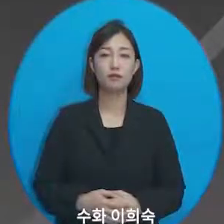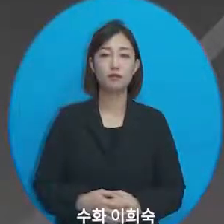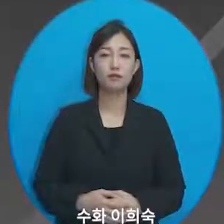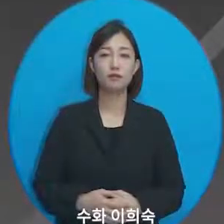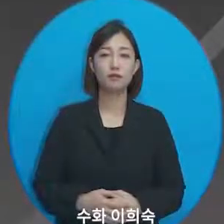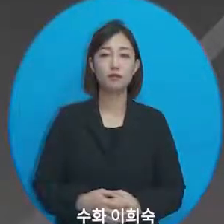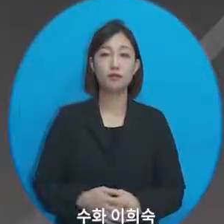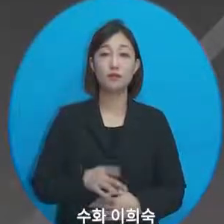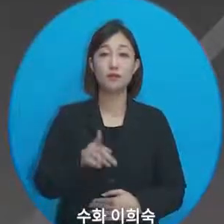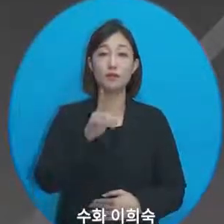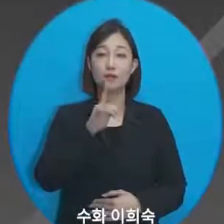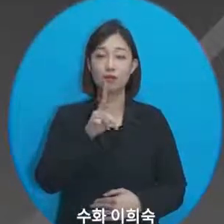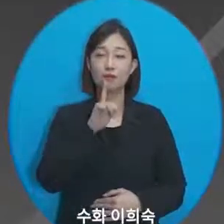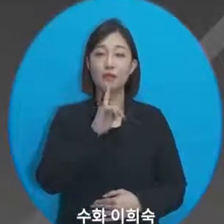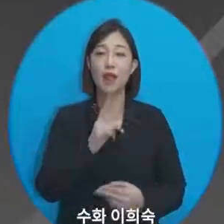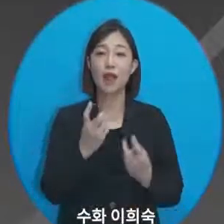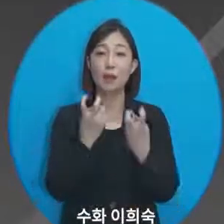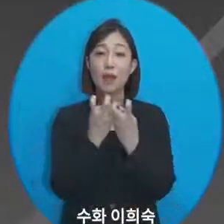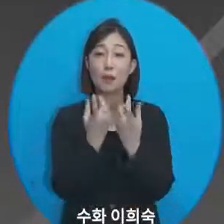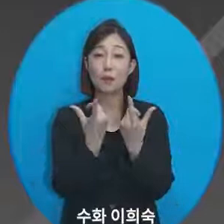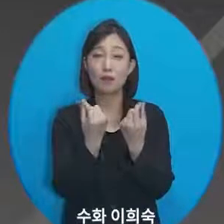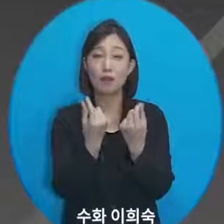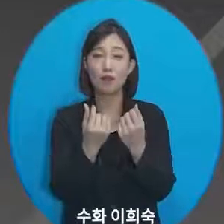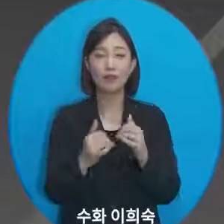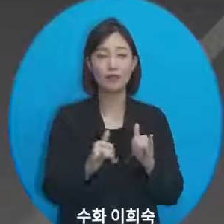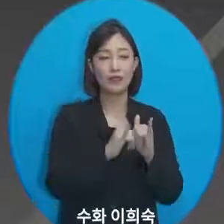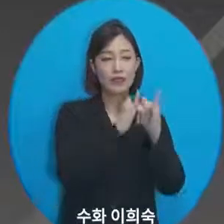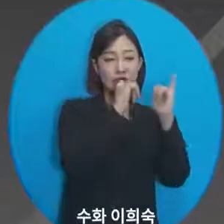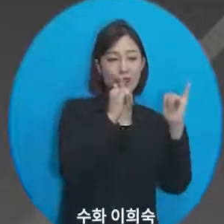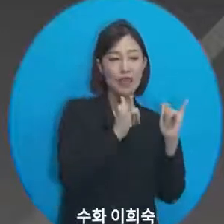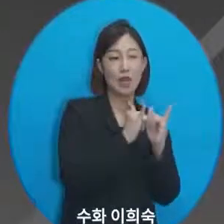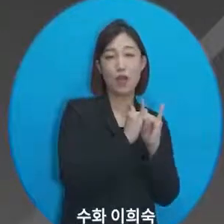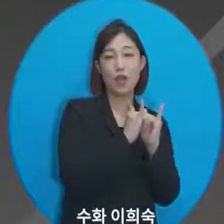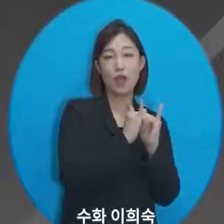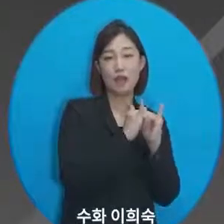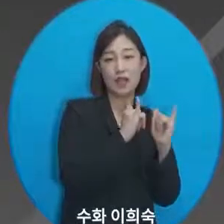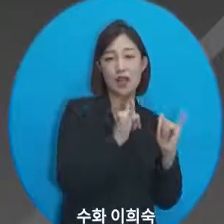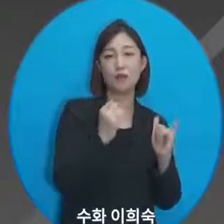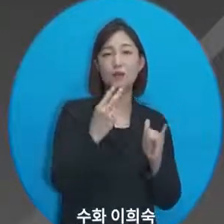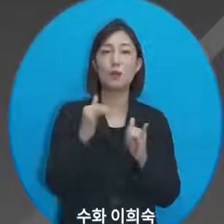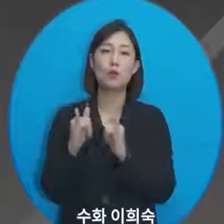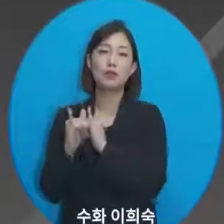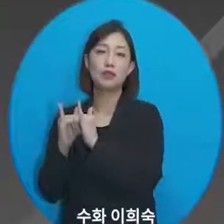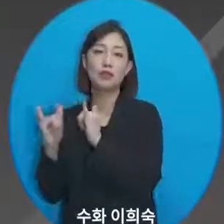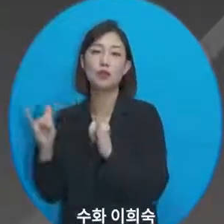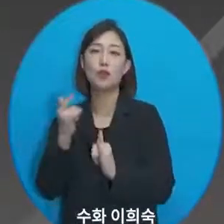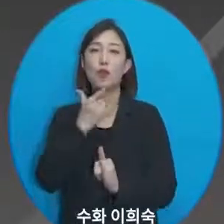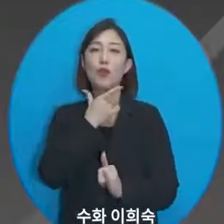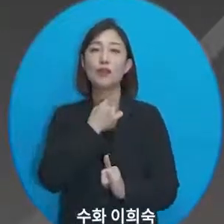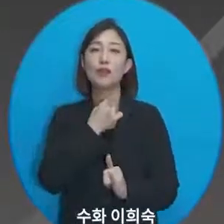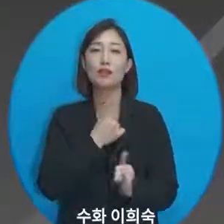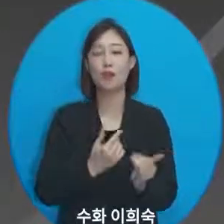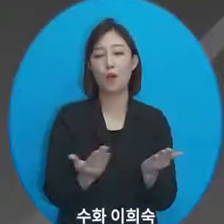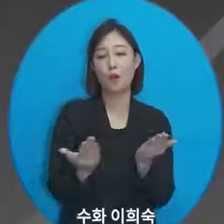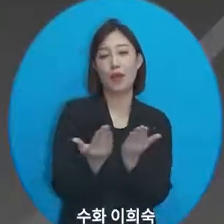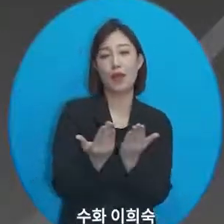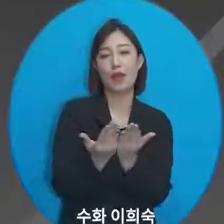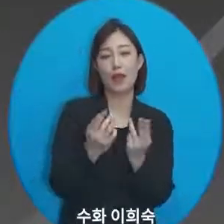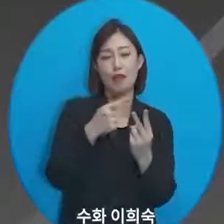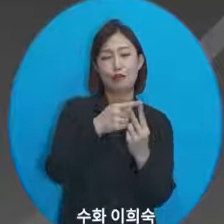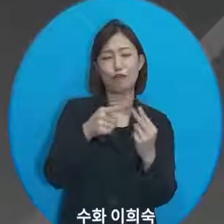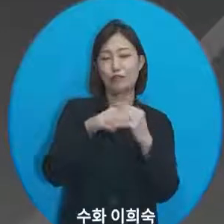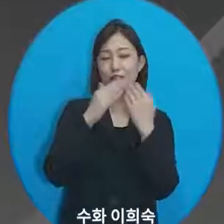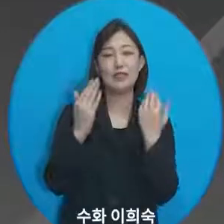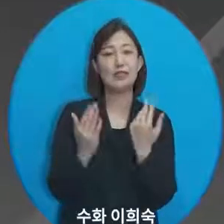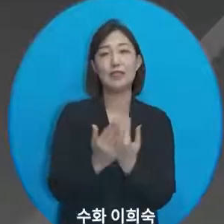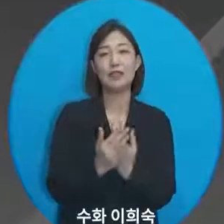이와 같은 방식으로 사회에서 요구하는 것과 다양한 사용자의 니드를 맞춰주는 것, 그래서